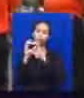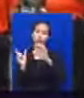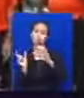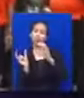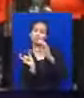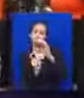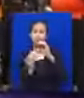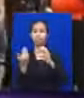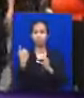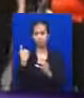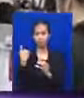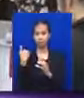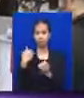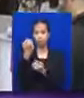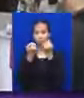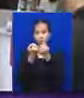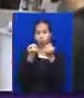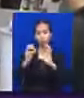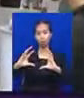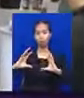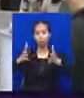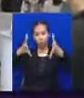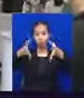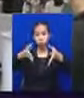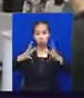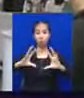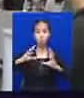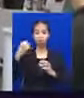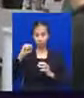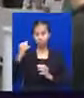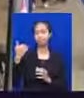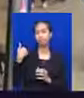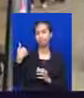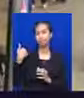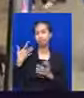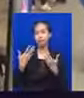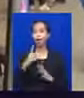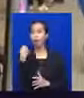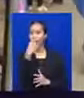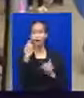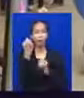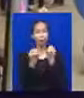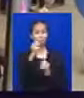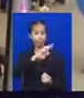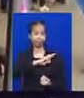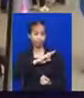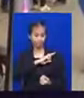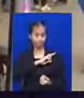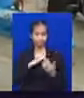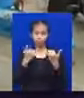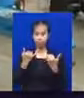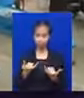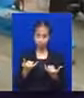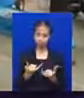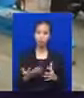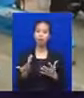าธารณะและก็รถบรรทุกขนาดใหญ่แล้วค่ะสำหรับประชาชนที่เดินทางด้วยรถยนต์ส่วนตัวนะคะทางด้านกรมการขนส่งทางบก